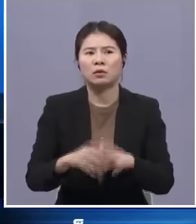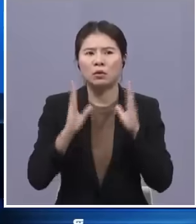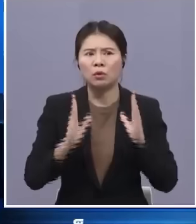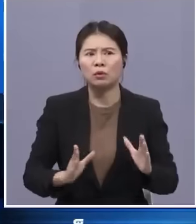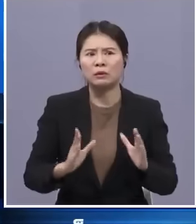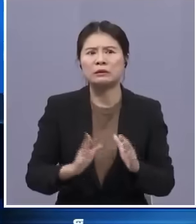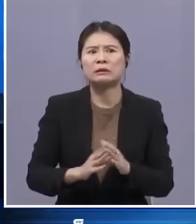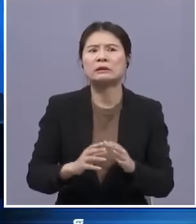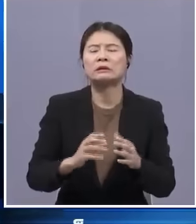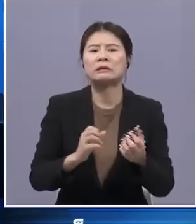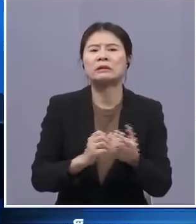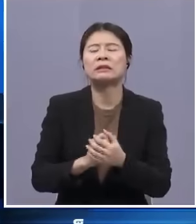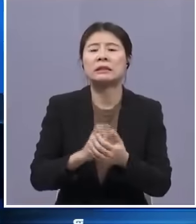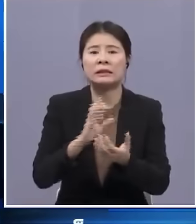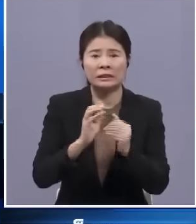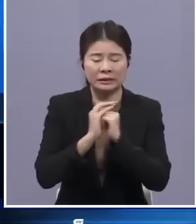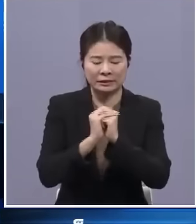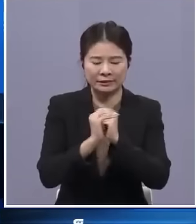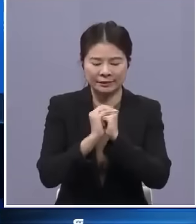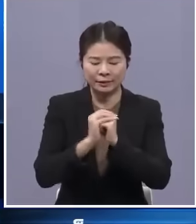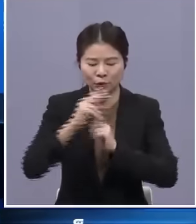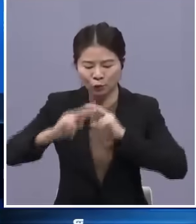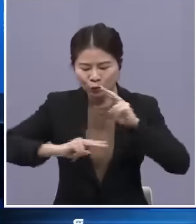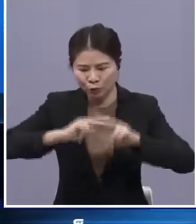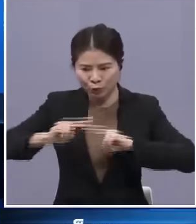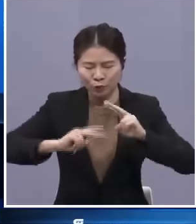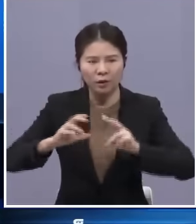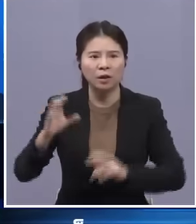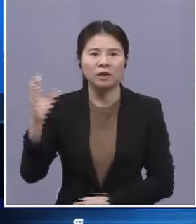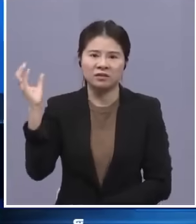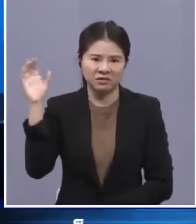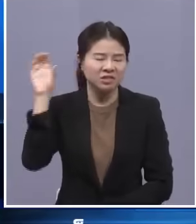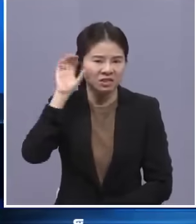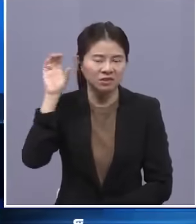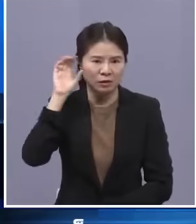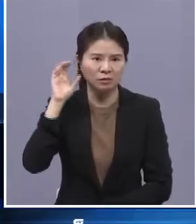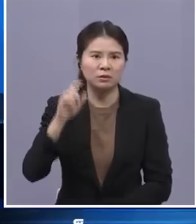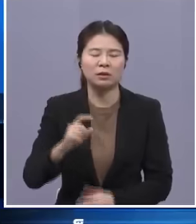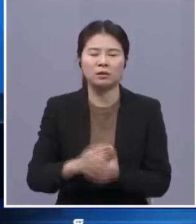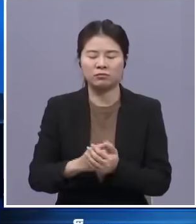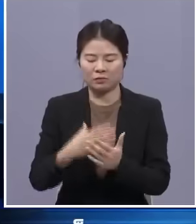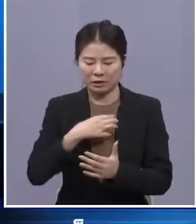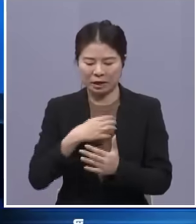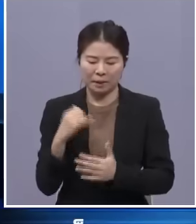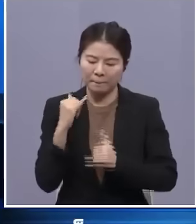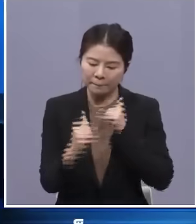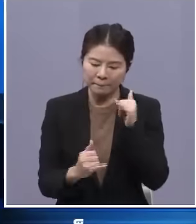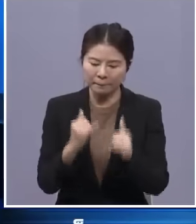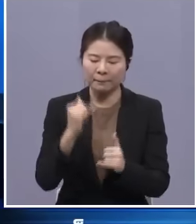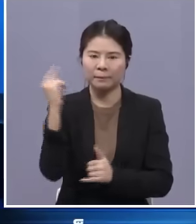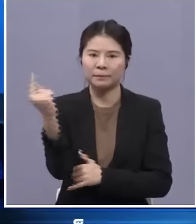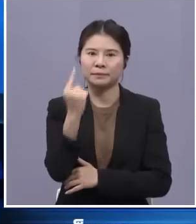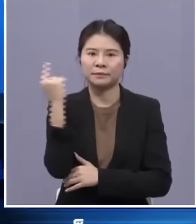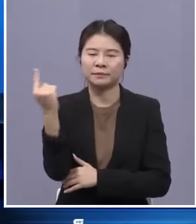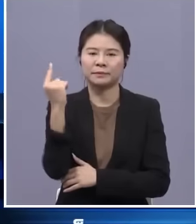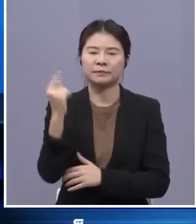ที่ยวหากมีตำรวจจีนมาช่วยดูแลเขาจะรู้สึกเชื่อมั่นเป็นพิเศษ อันนี้ก็ชี้แจงเพราะว่าถ้าอย่างที่เล่า